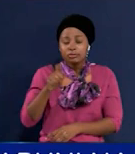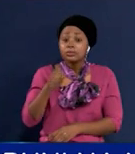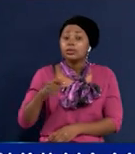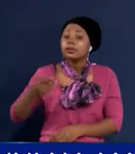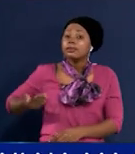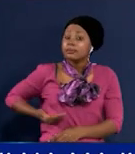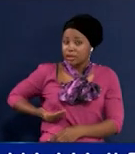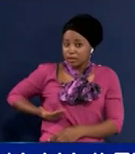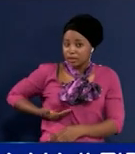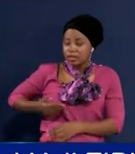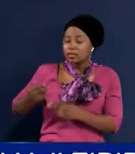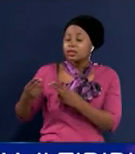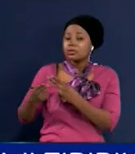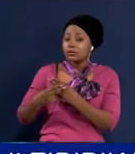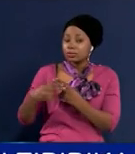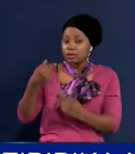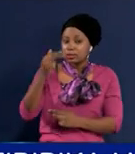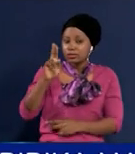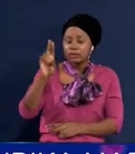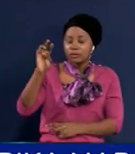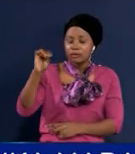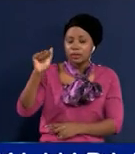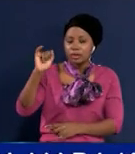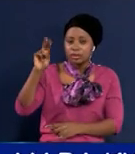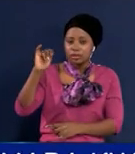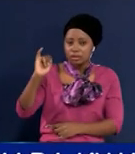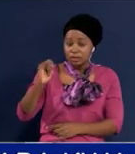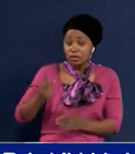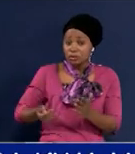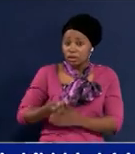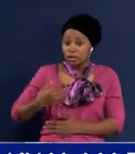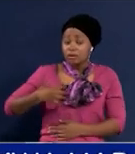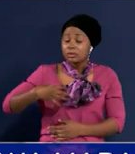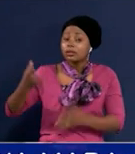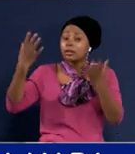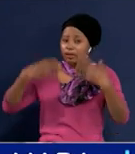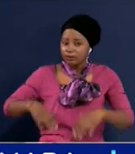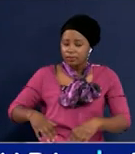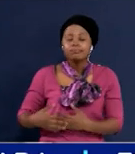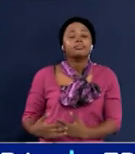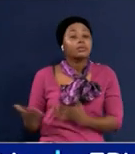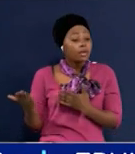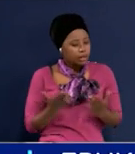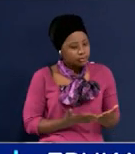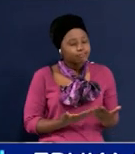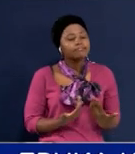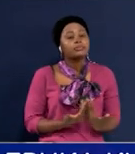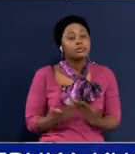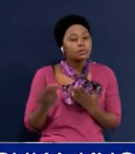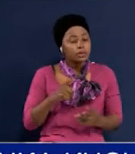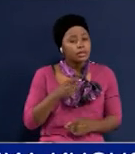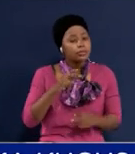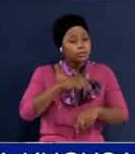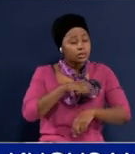mgeni Daktari Tumaini Haonga kutoka Wizara ya Afya. Daktari, karibu sana. Asante sana. Na kukaribisha katika kipindi hiki cha